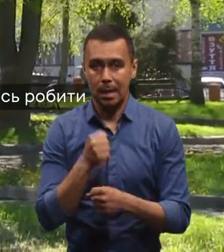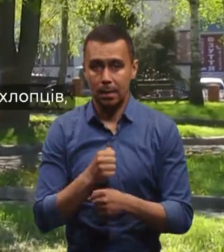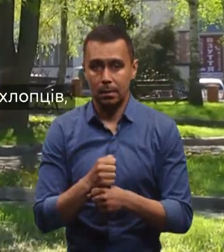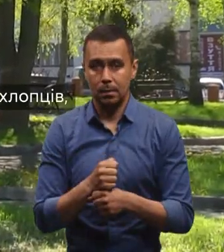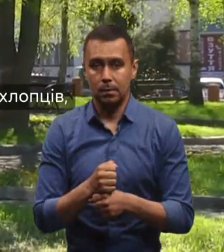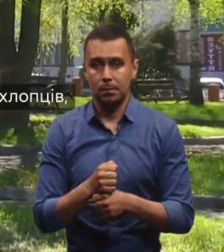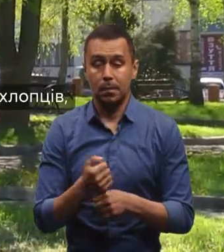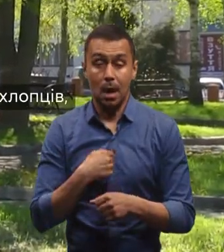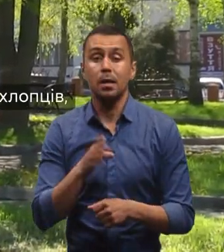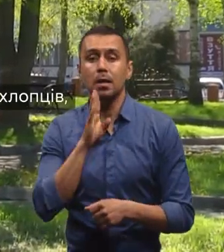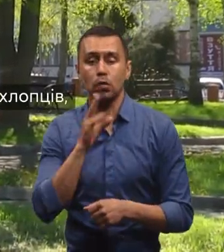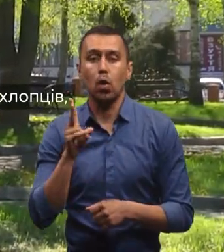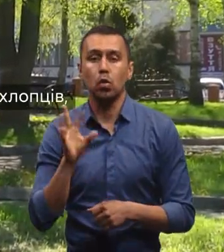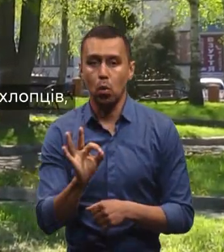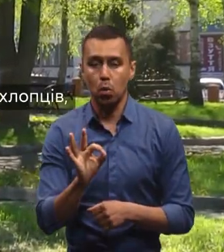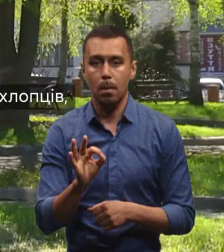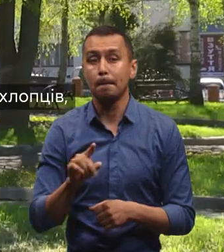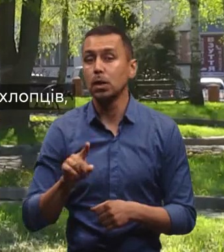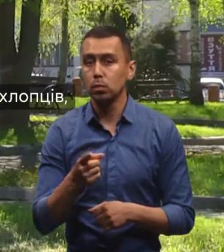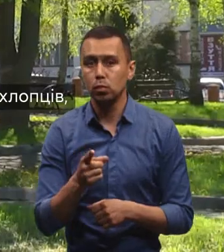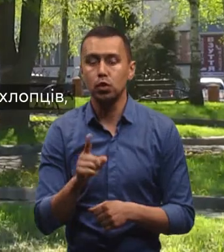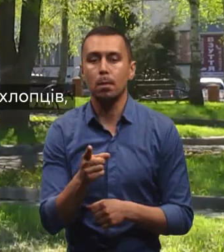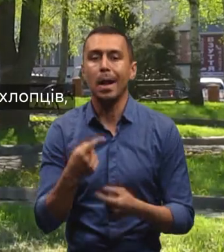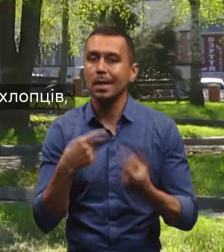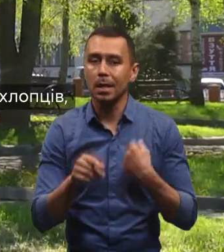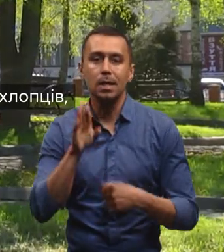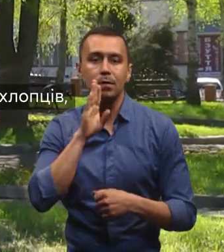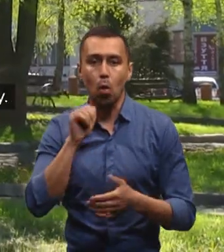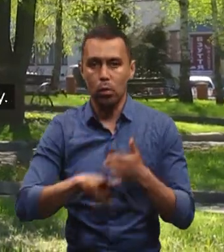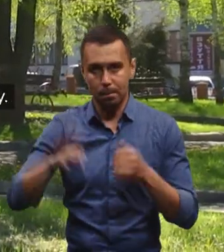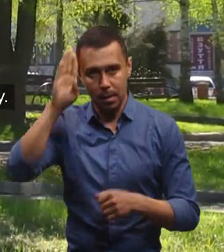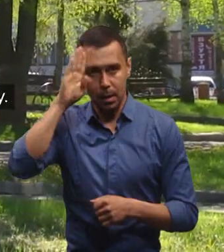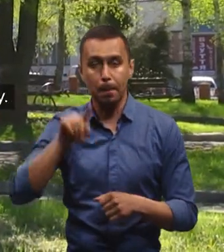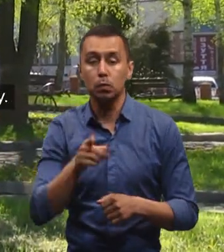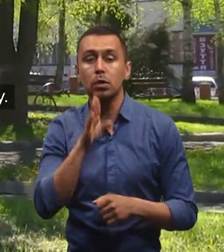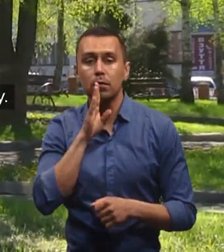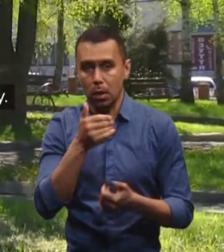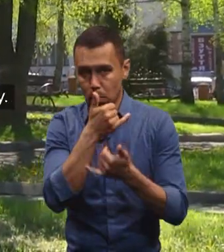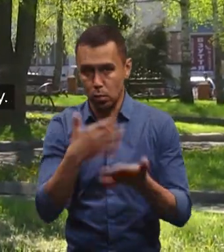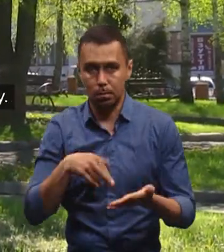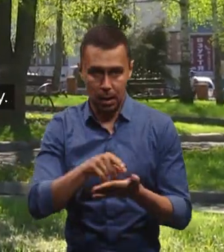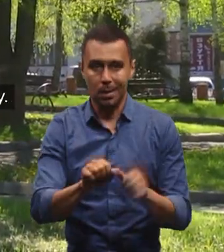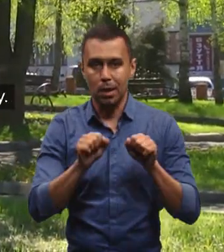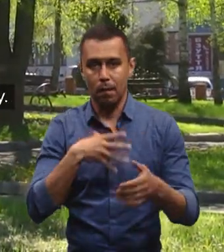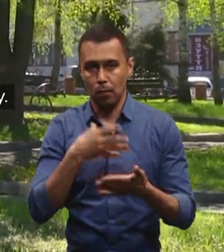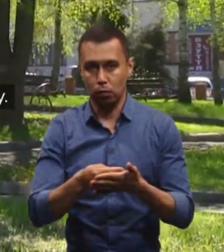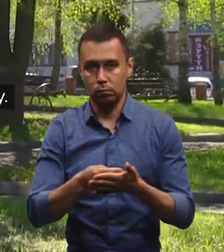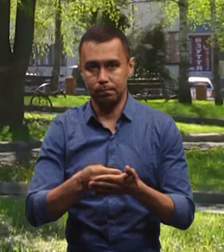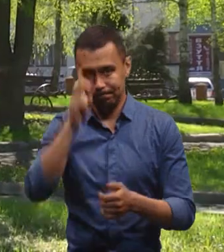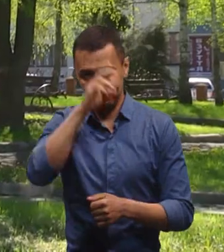делать. Да, пускай я девушка, но почему, чем отличаются девушки от парней? Почему девушка не может пойти защищать свою